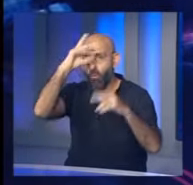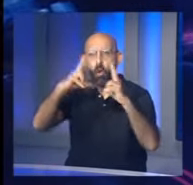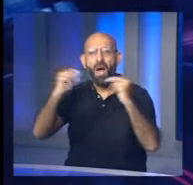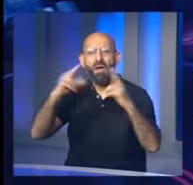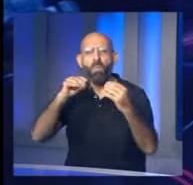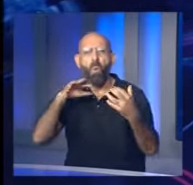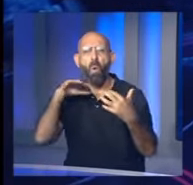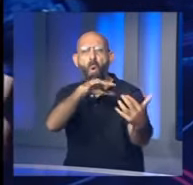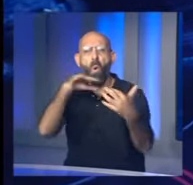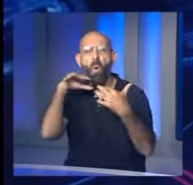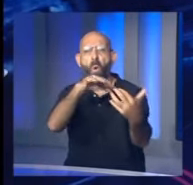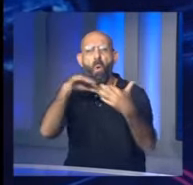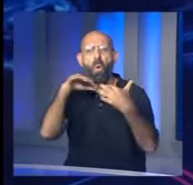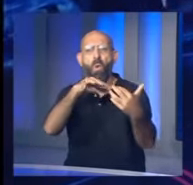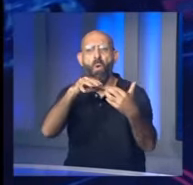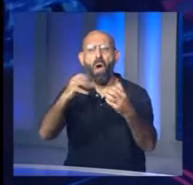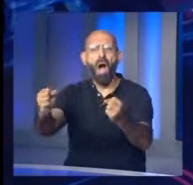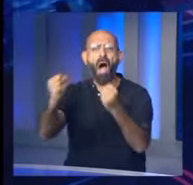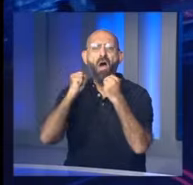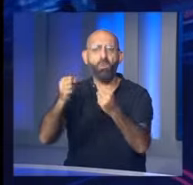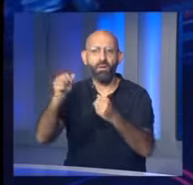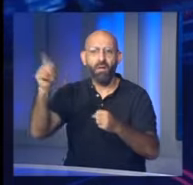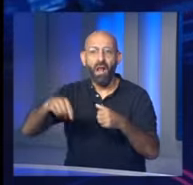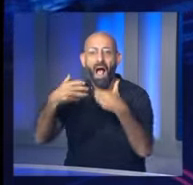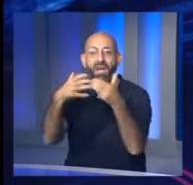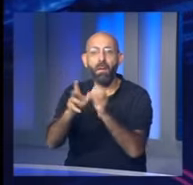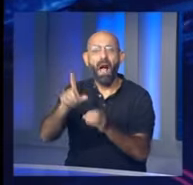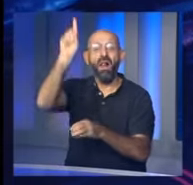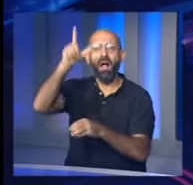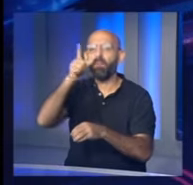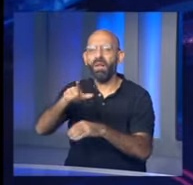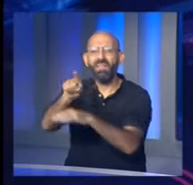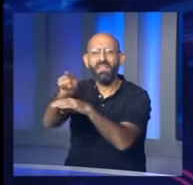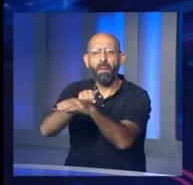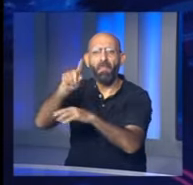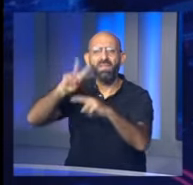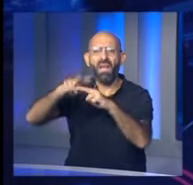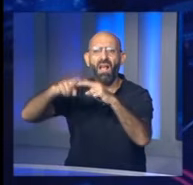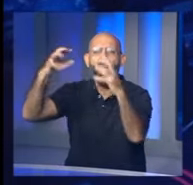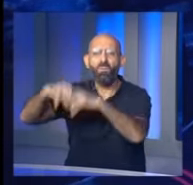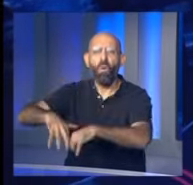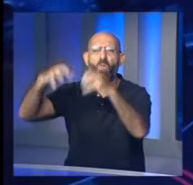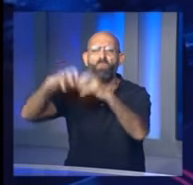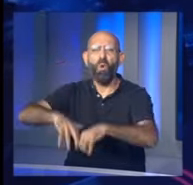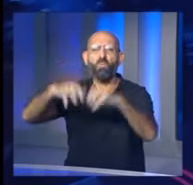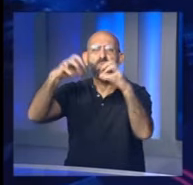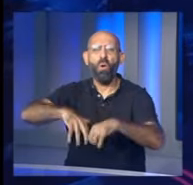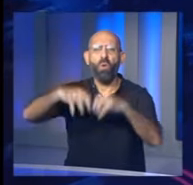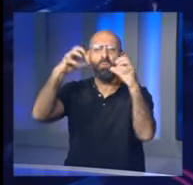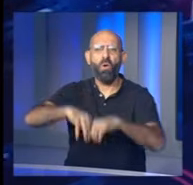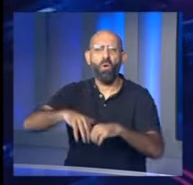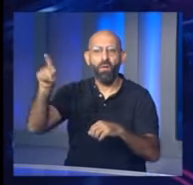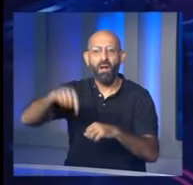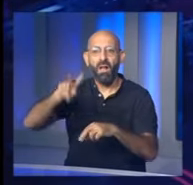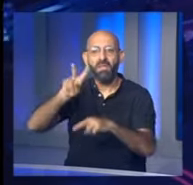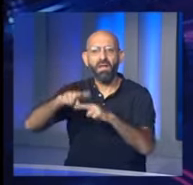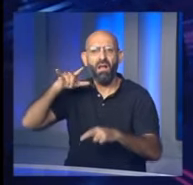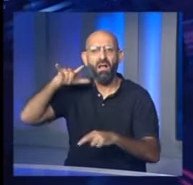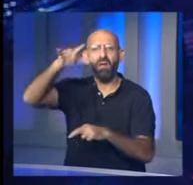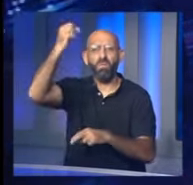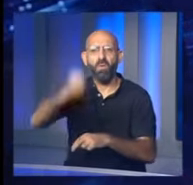الجبهه الحدوديه الجنوبيه خصوصا على محور ميس الجبل حزب الله دمر دبابه حاولت التقدم على محور راس